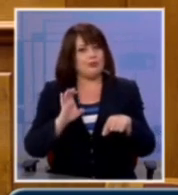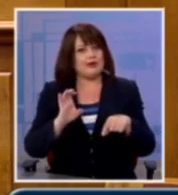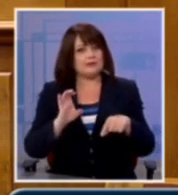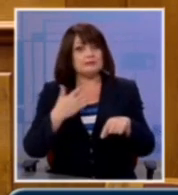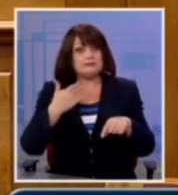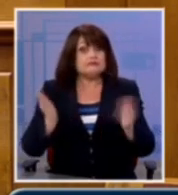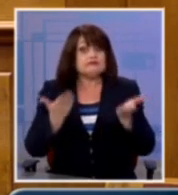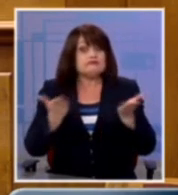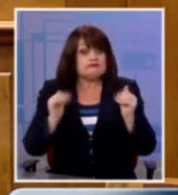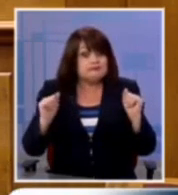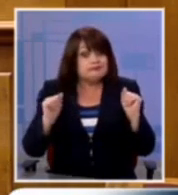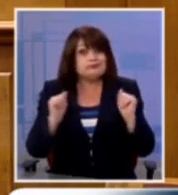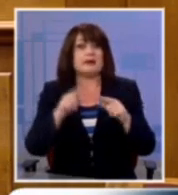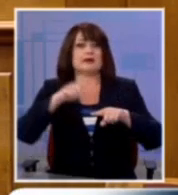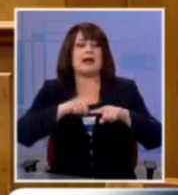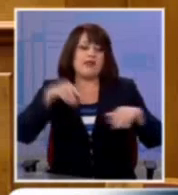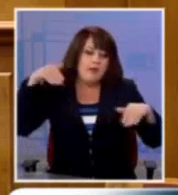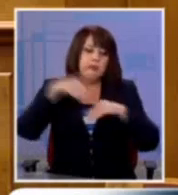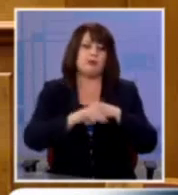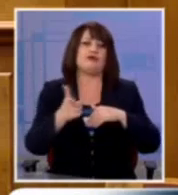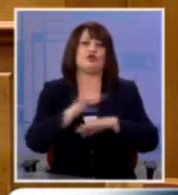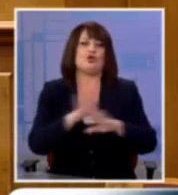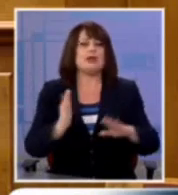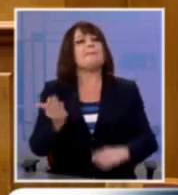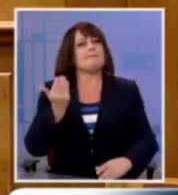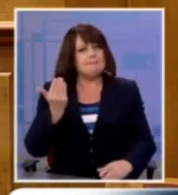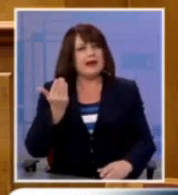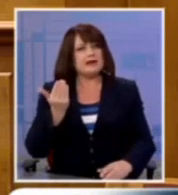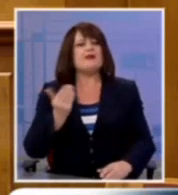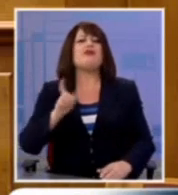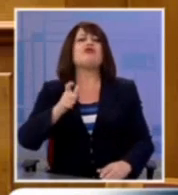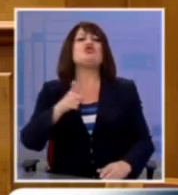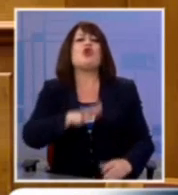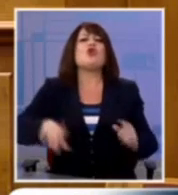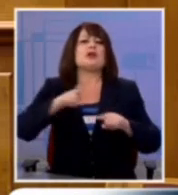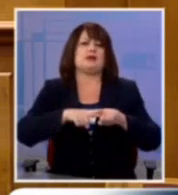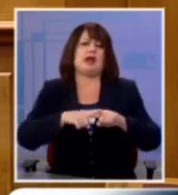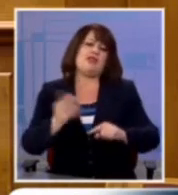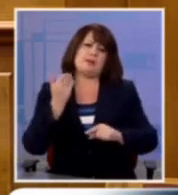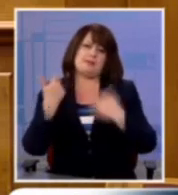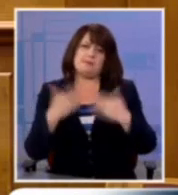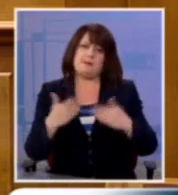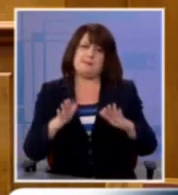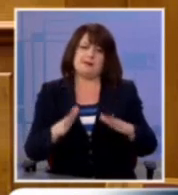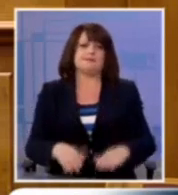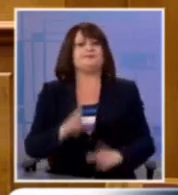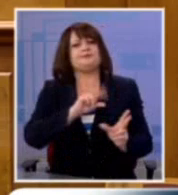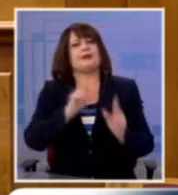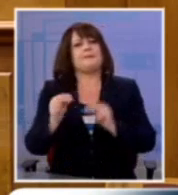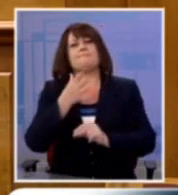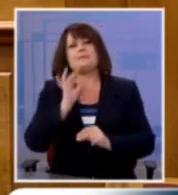χρεοκοπία της χώρας, αφού από πριν είχαν χρεοκοπήσει και φτωχοποιήσει το λαό μας. Κάτι